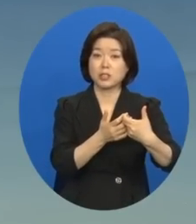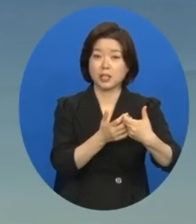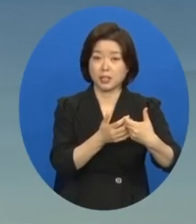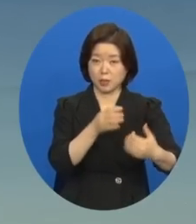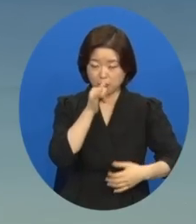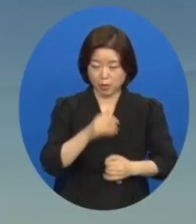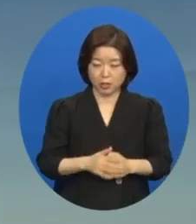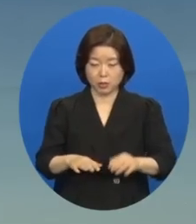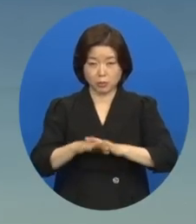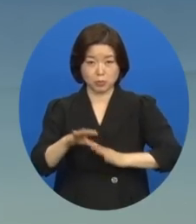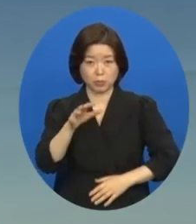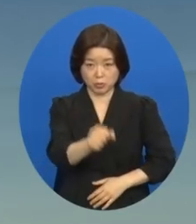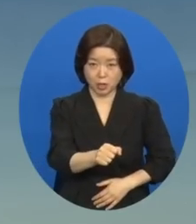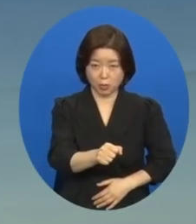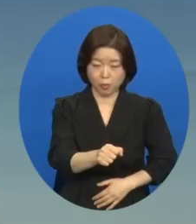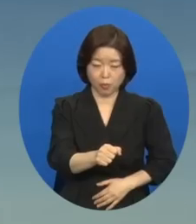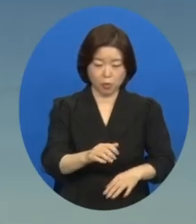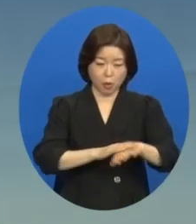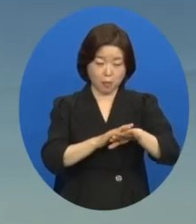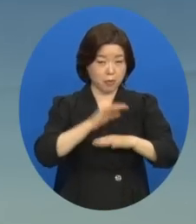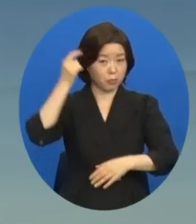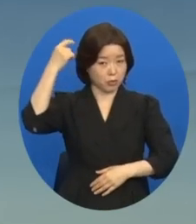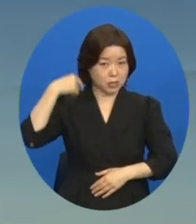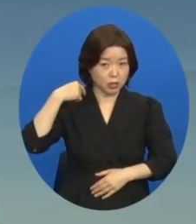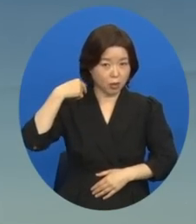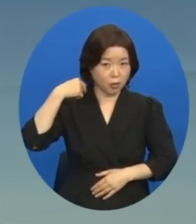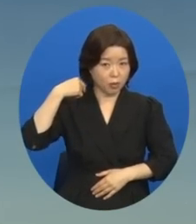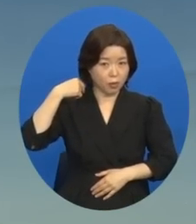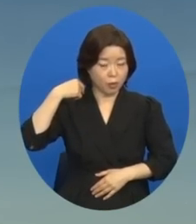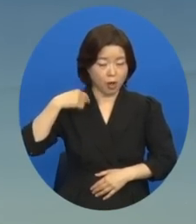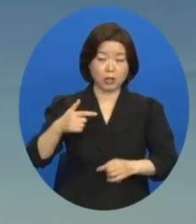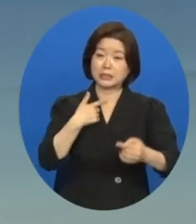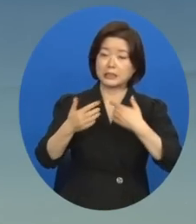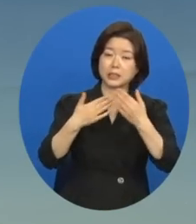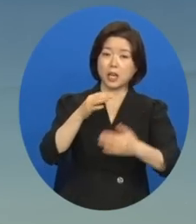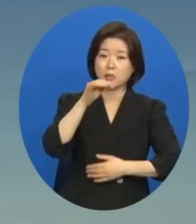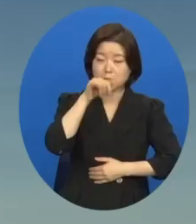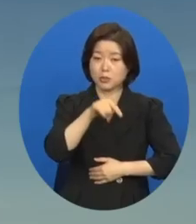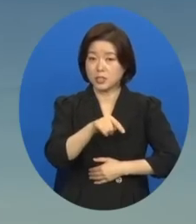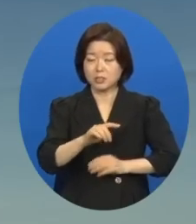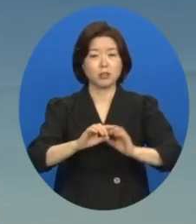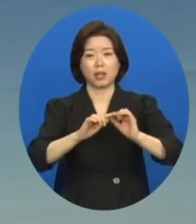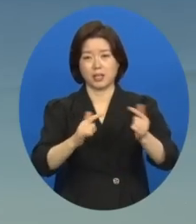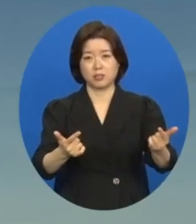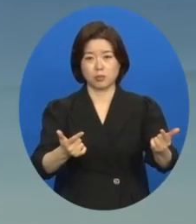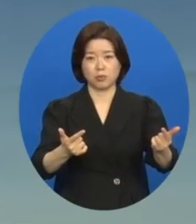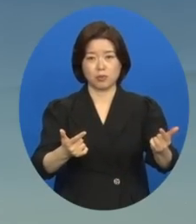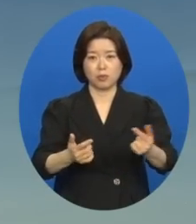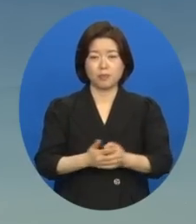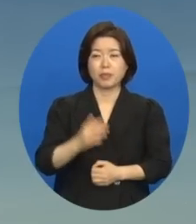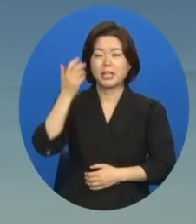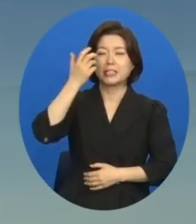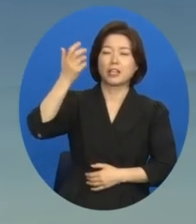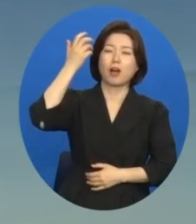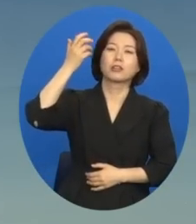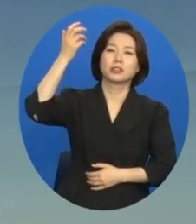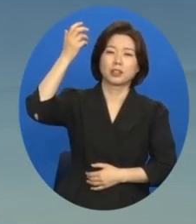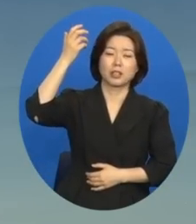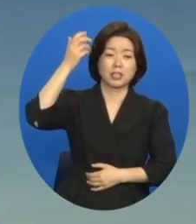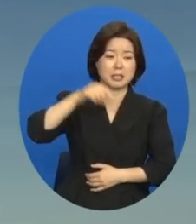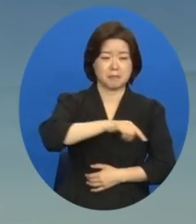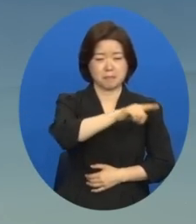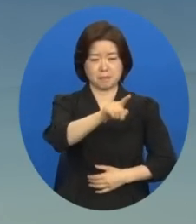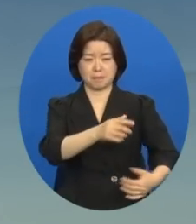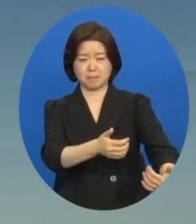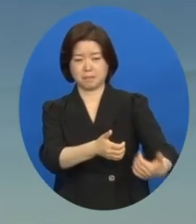손으로 잡고 피부로 느끼고 그리고 체험할 수 있는 것이 아니고 영적인 대적들과